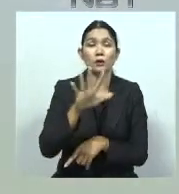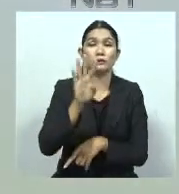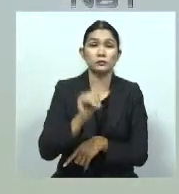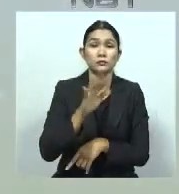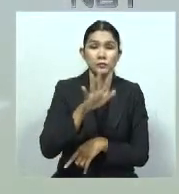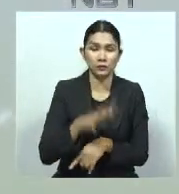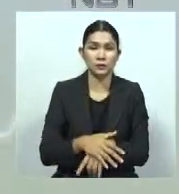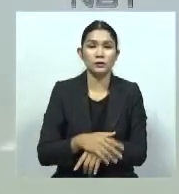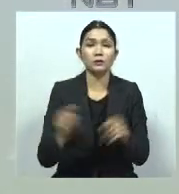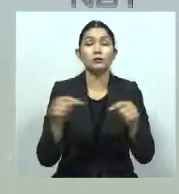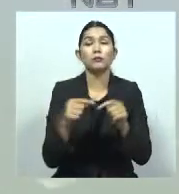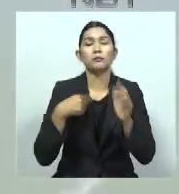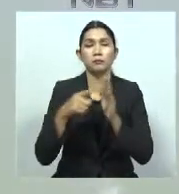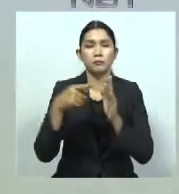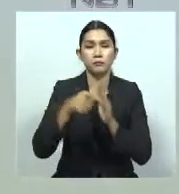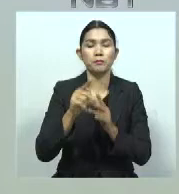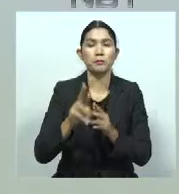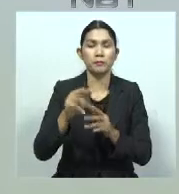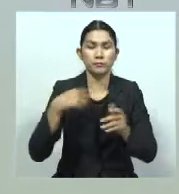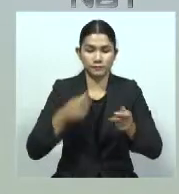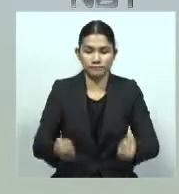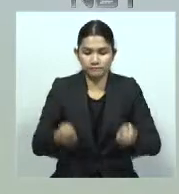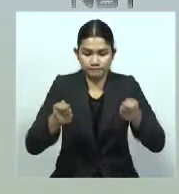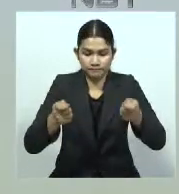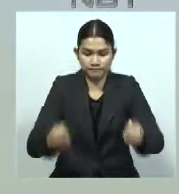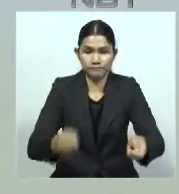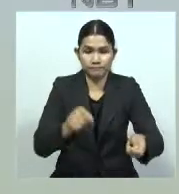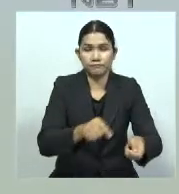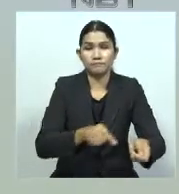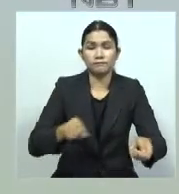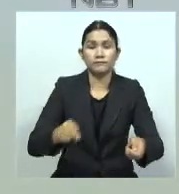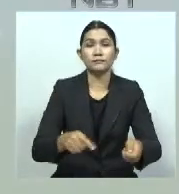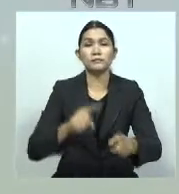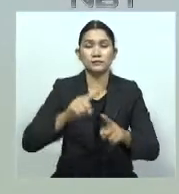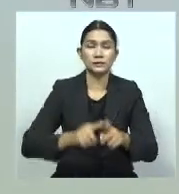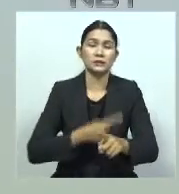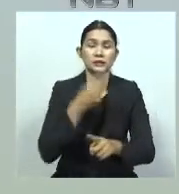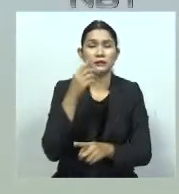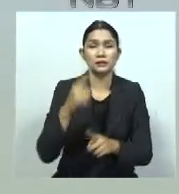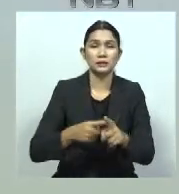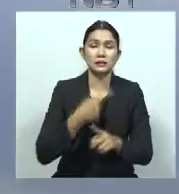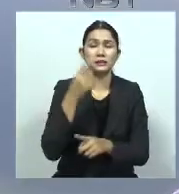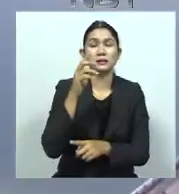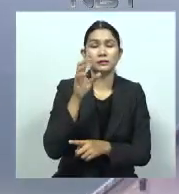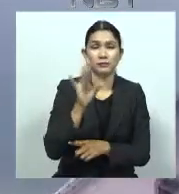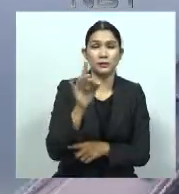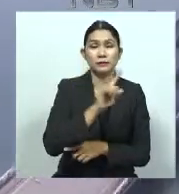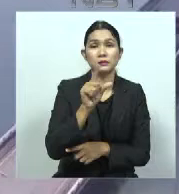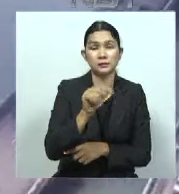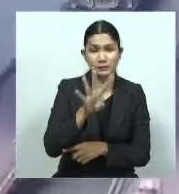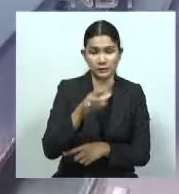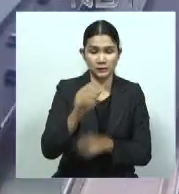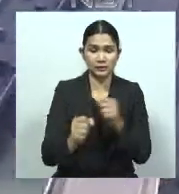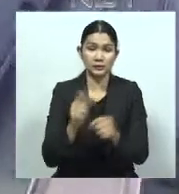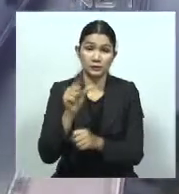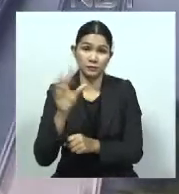โดยพลเอกเปรมได้ทำพิธีวางศิลาฤกษ์เมื่อวันที่24สิงหาคม2545สะพานแห่งนี้จึ